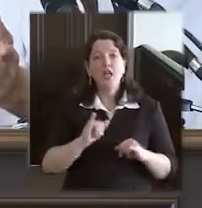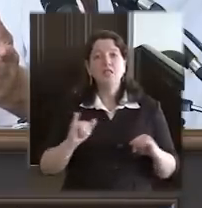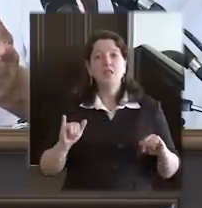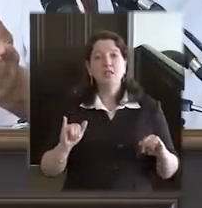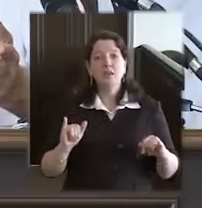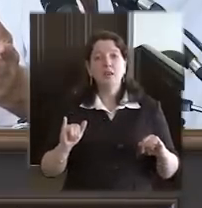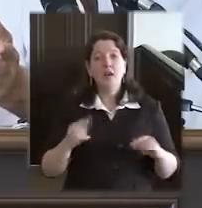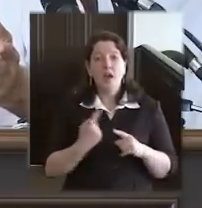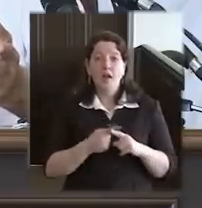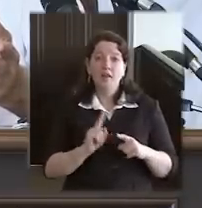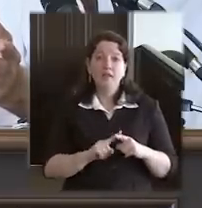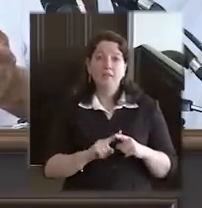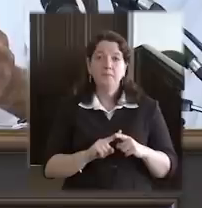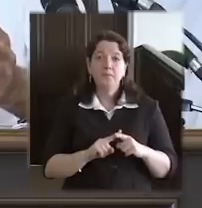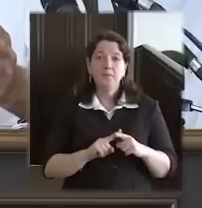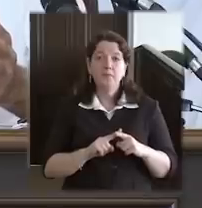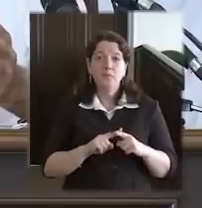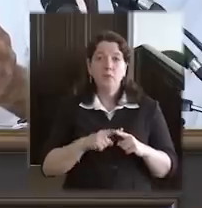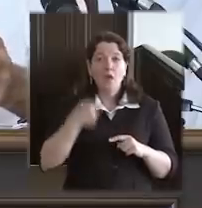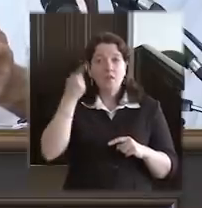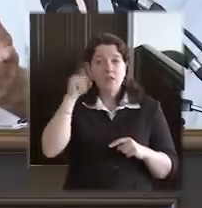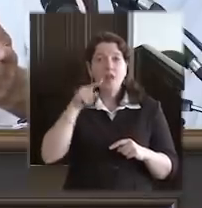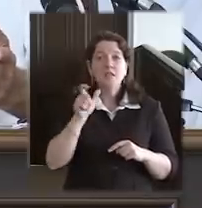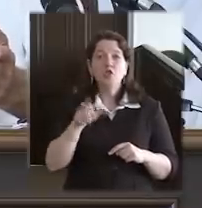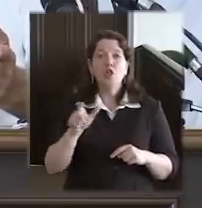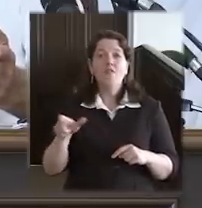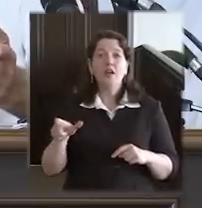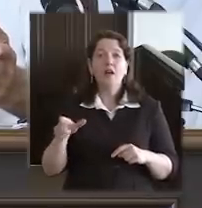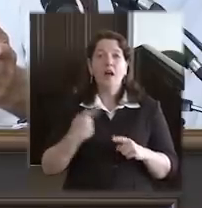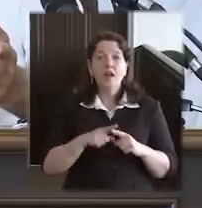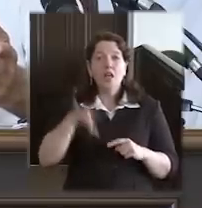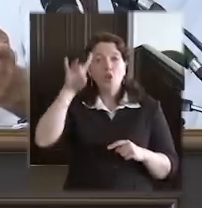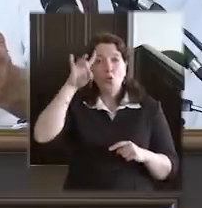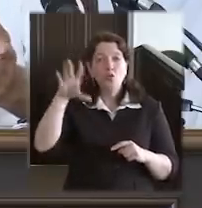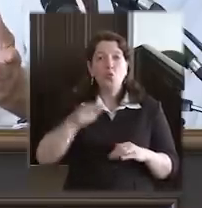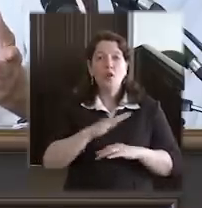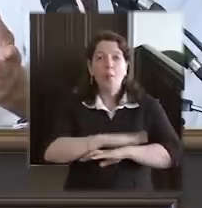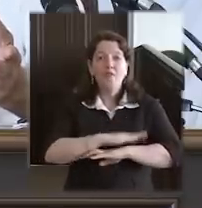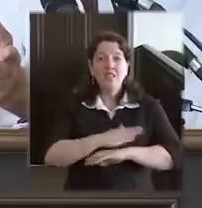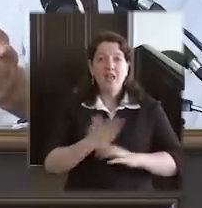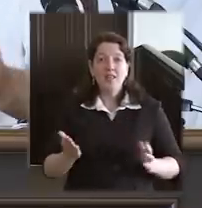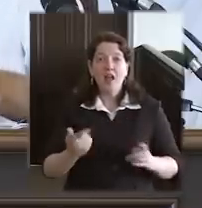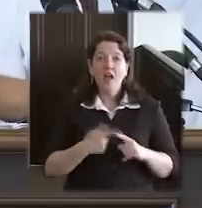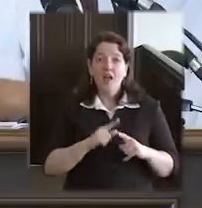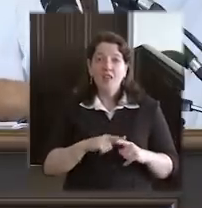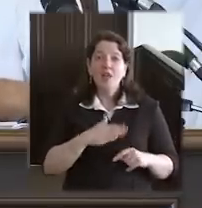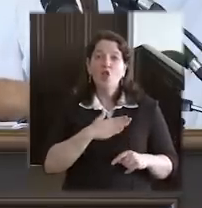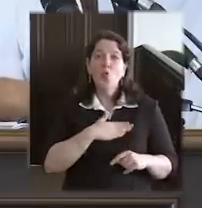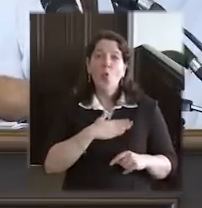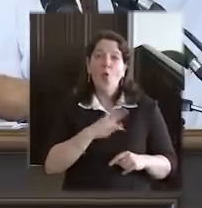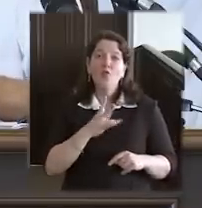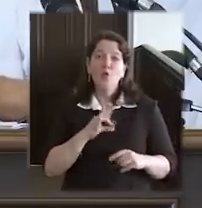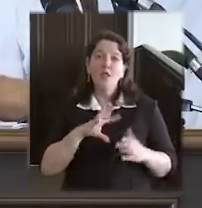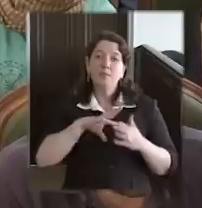интеллектуальное развитие. Это познавательный уровень человека. Это культура поведения, это